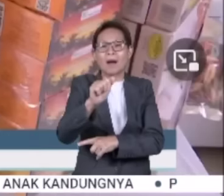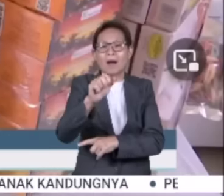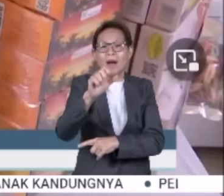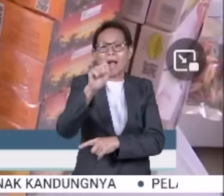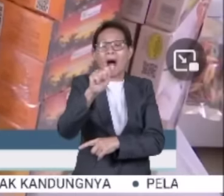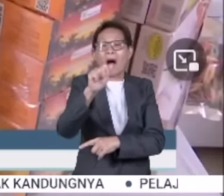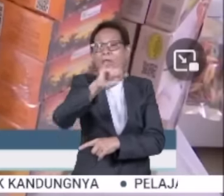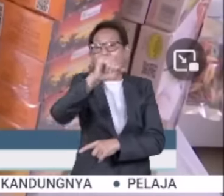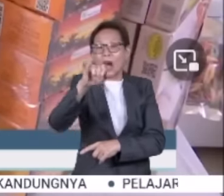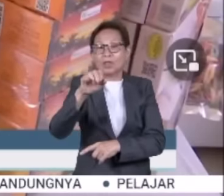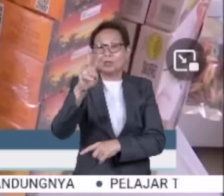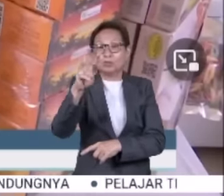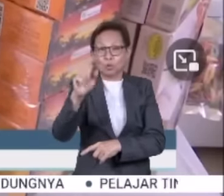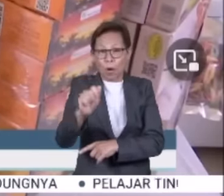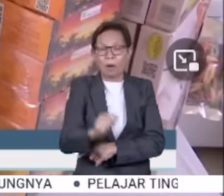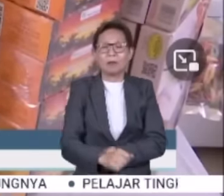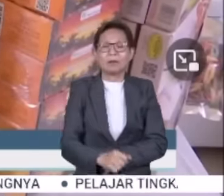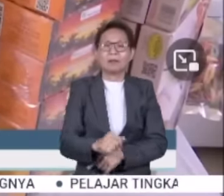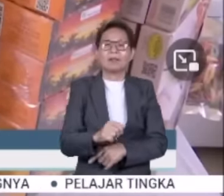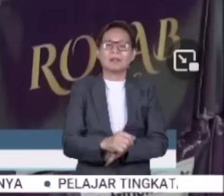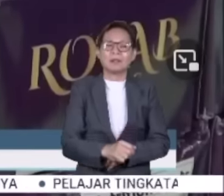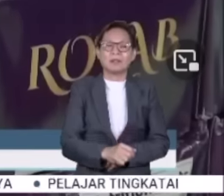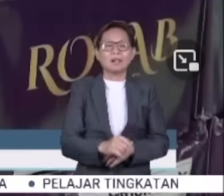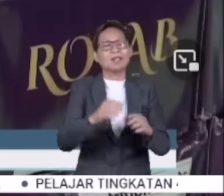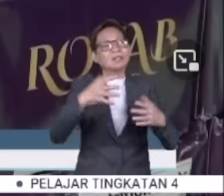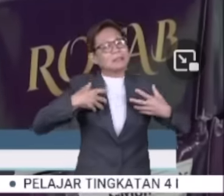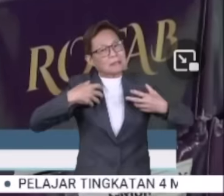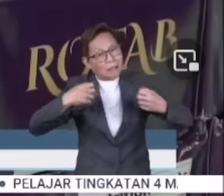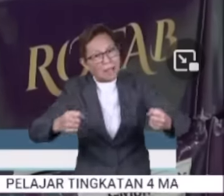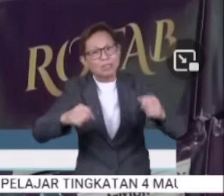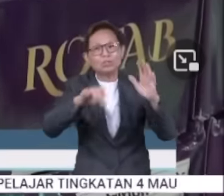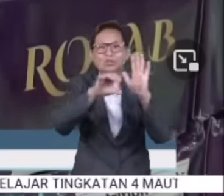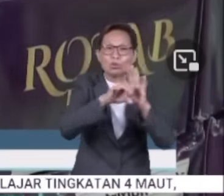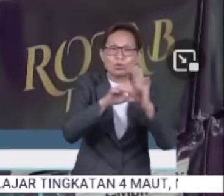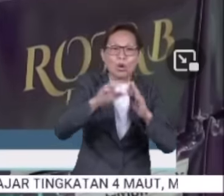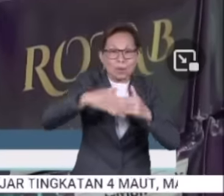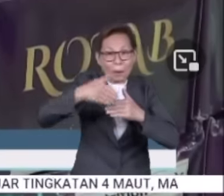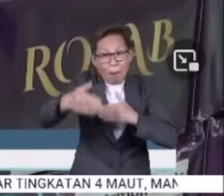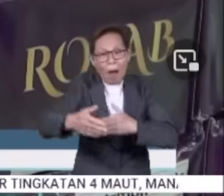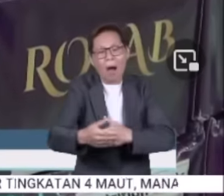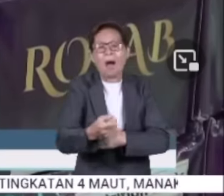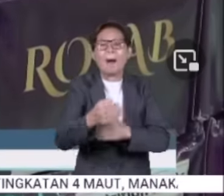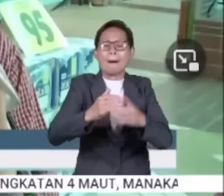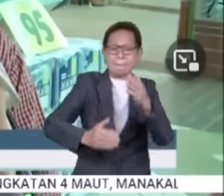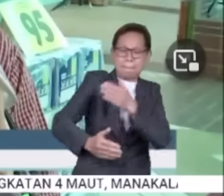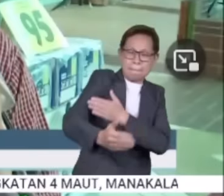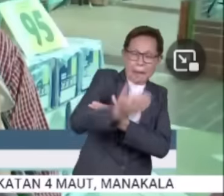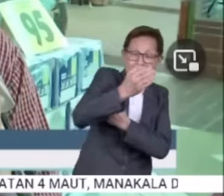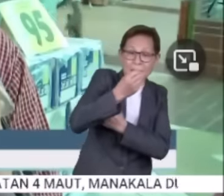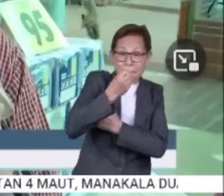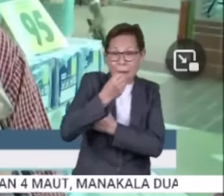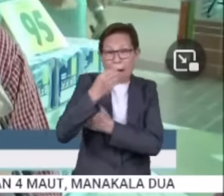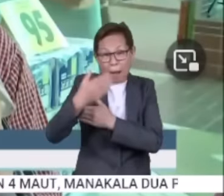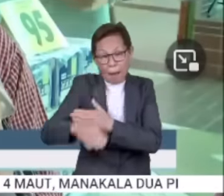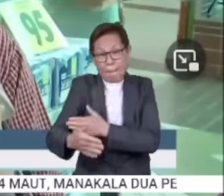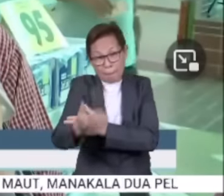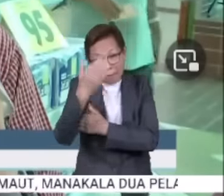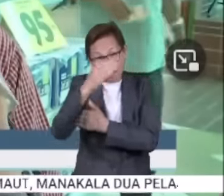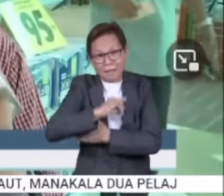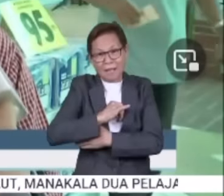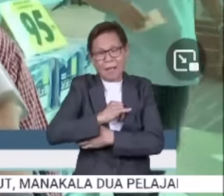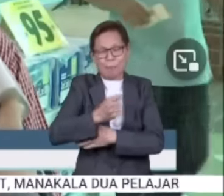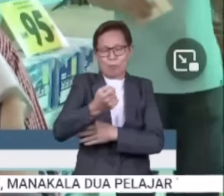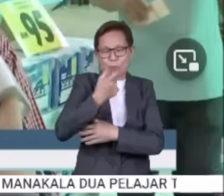lain lah. Dari sudut kesehatan pun, macam saya contohnya, selepas sahur saya akan tutup ini sebagai satu